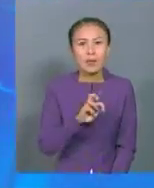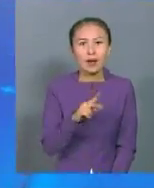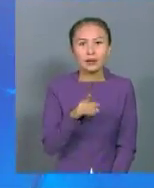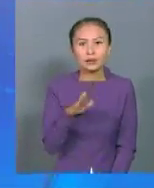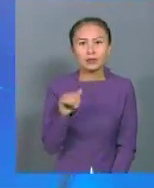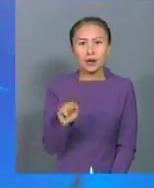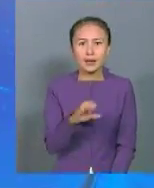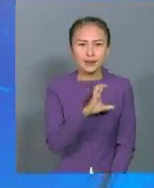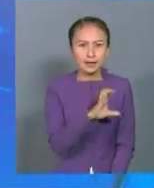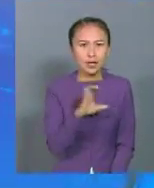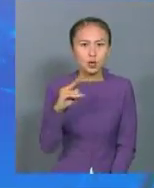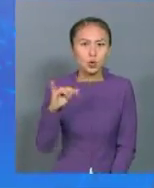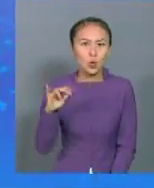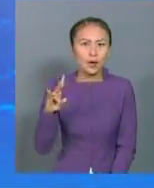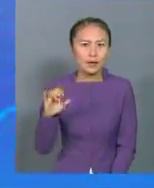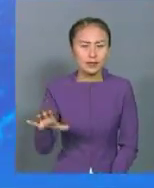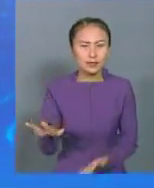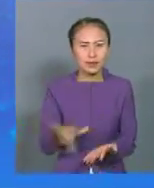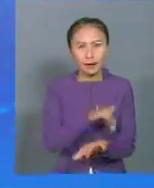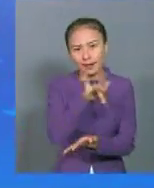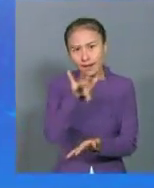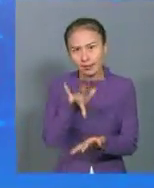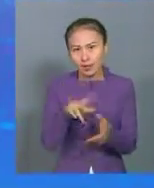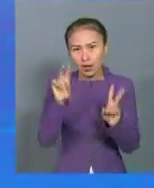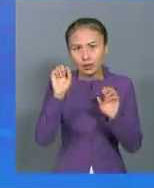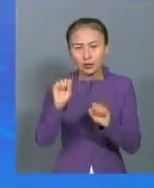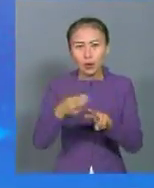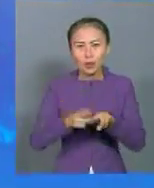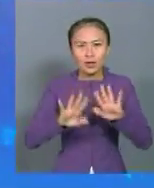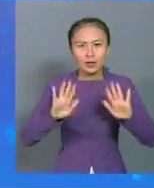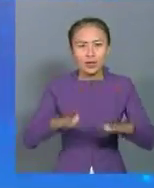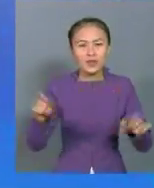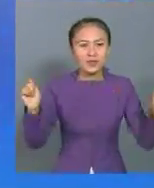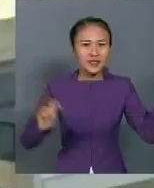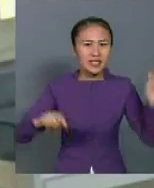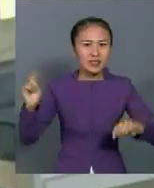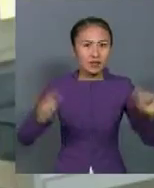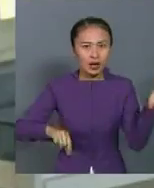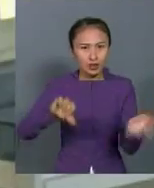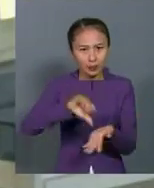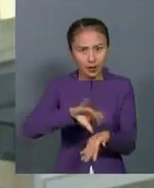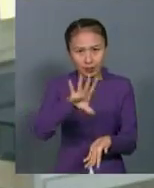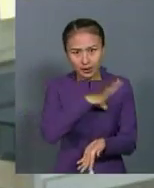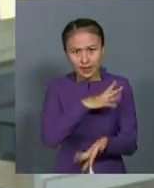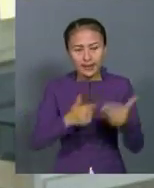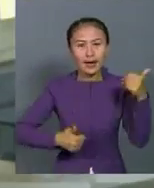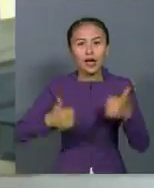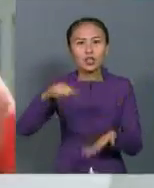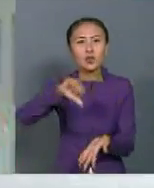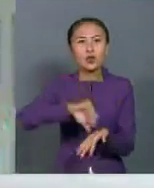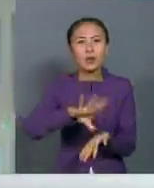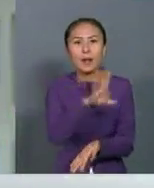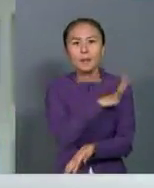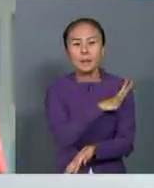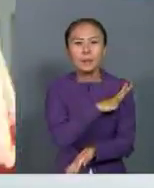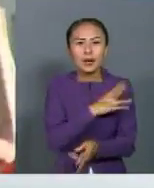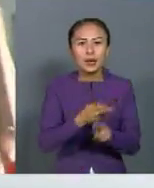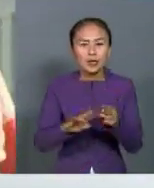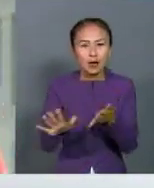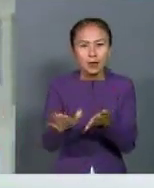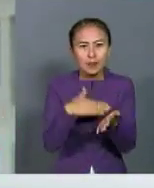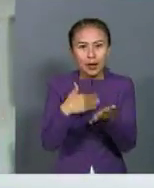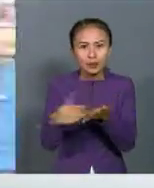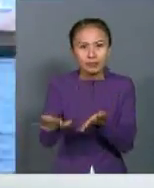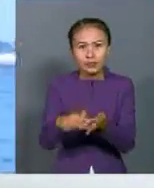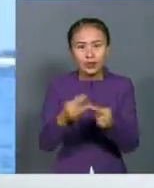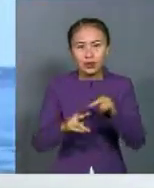Мальтаның Сен-Джулианс қаласында шахарды қорғаушы әулиеге арналған дәстүрлі фестиваль өтті. Мұнда сайысқа қатысушылар май жағылған